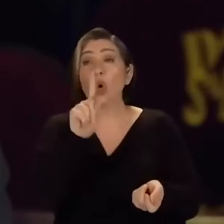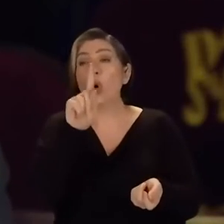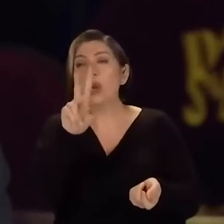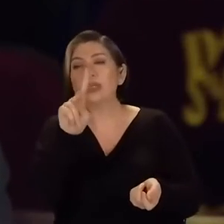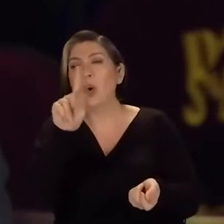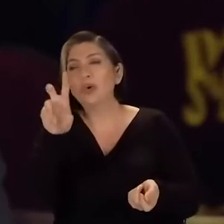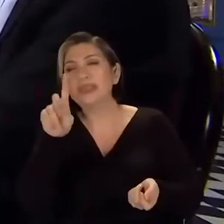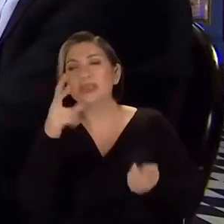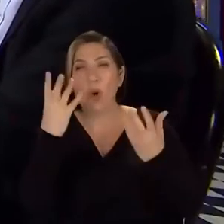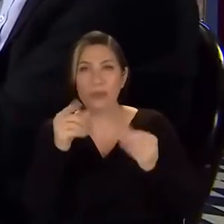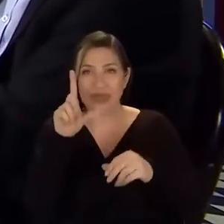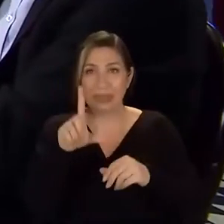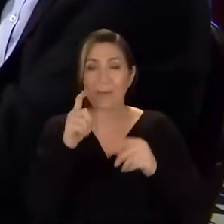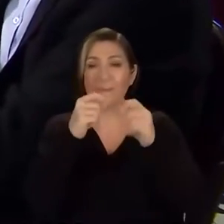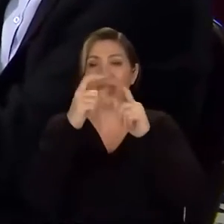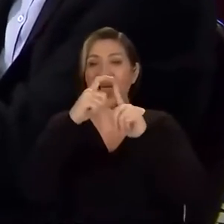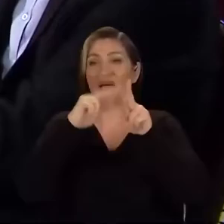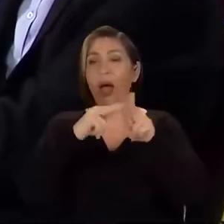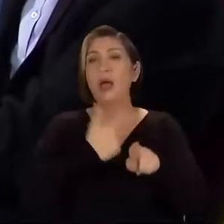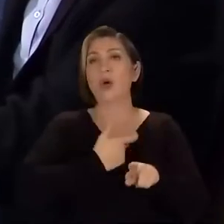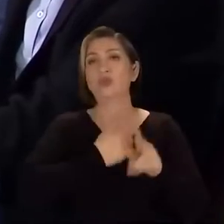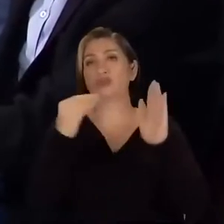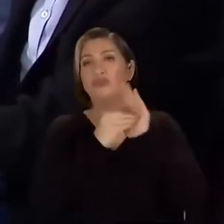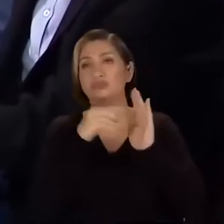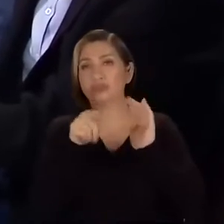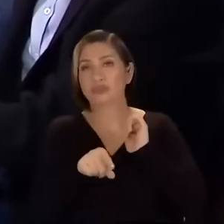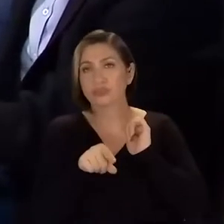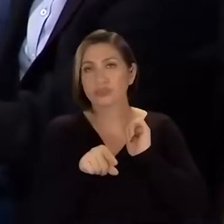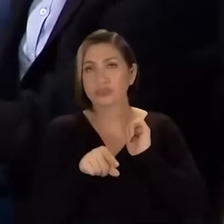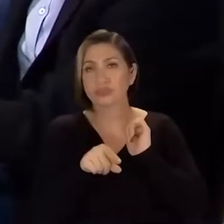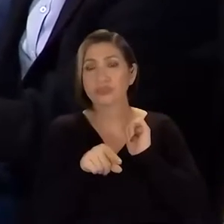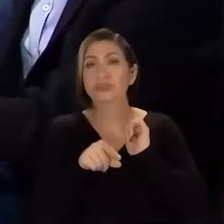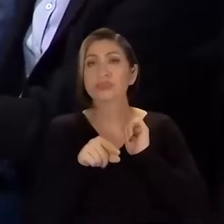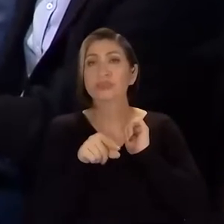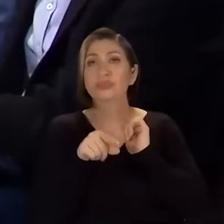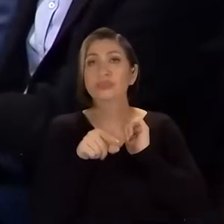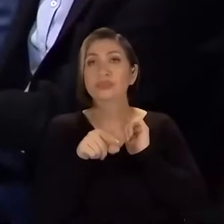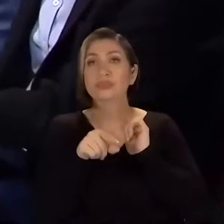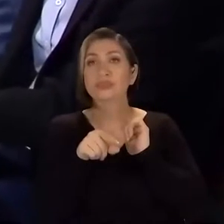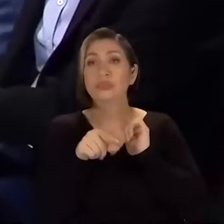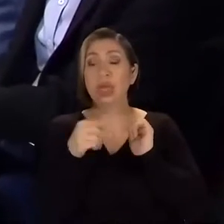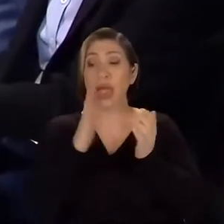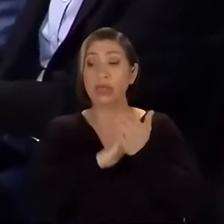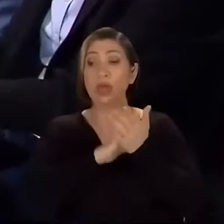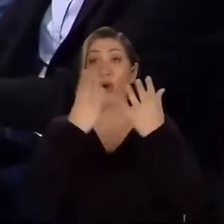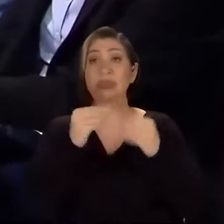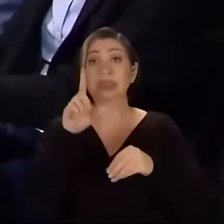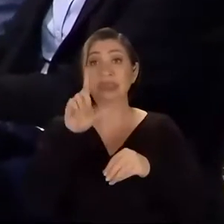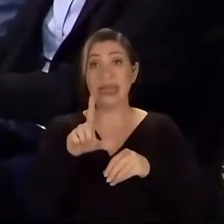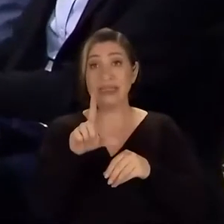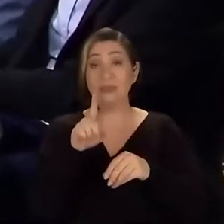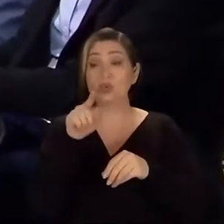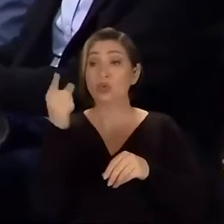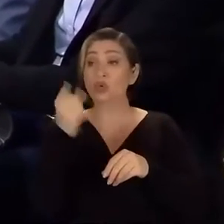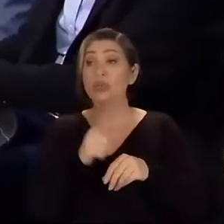18'i olmalı gibi BDDK'nın koyduğu kurallar var. Bütün dünyada bu tür kurallar var aslında. Şu kadar mevduat şey taşımanız lazım, varlık taşımanız tabii lazım. Tabii şu oranda